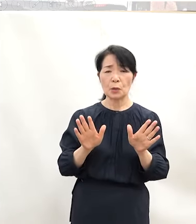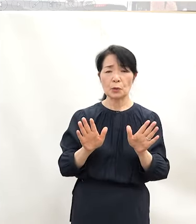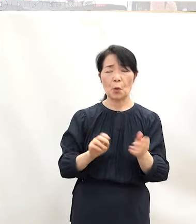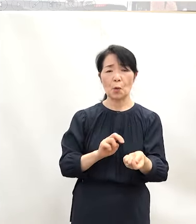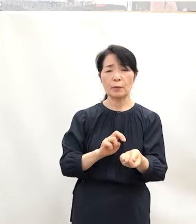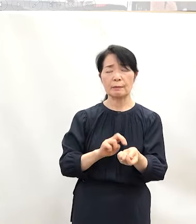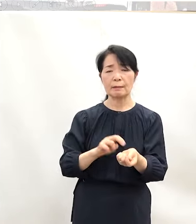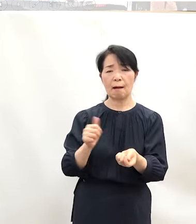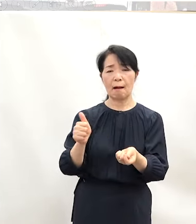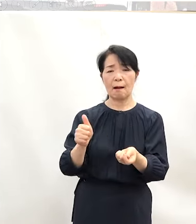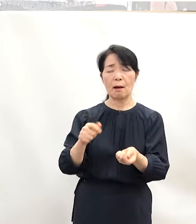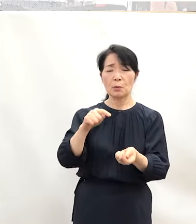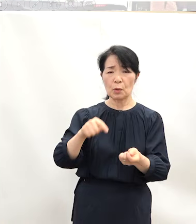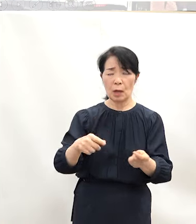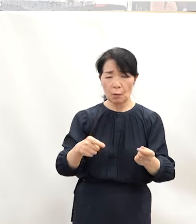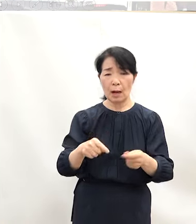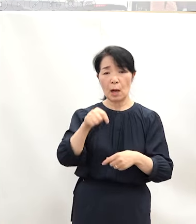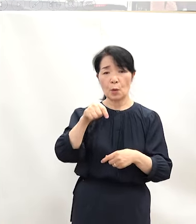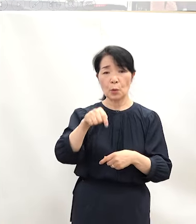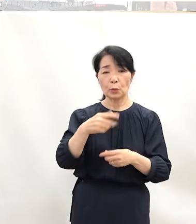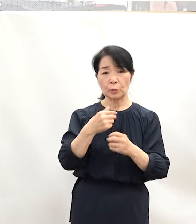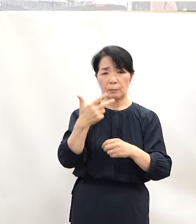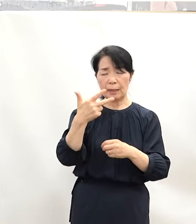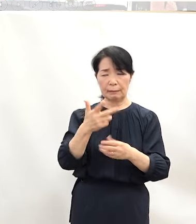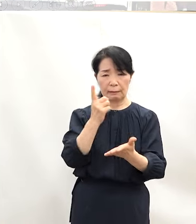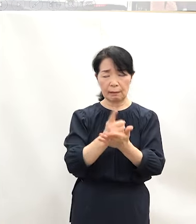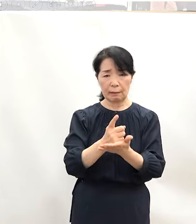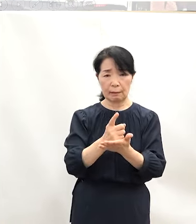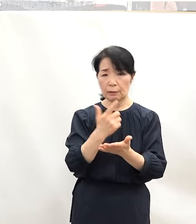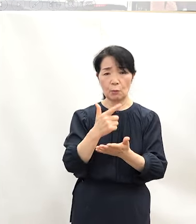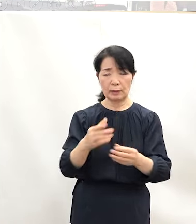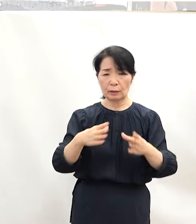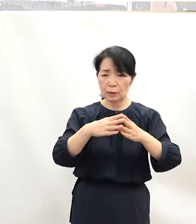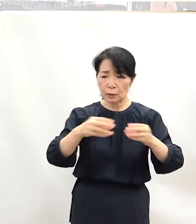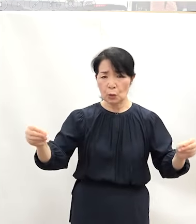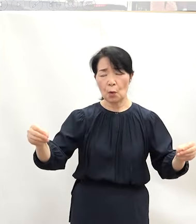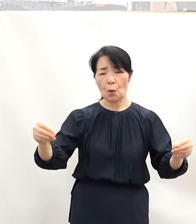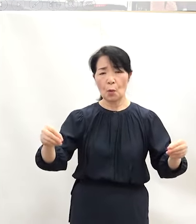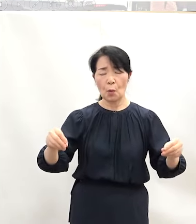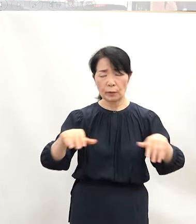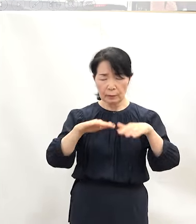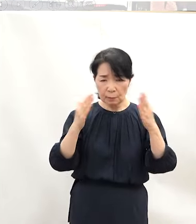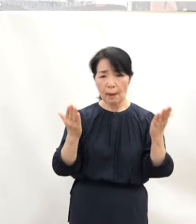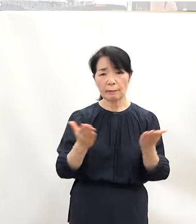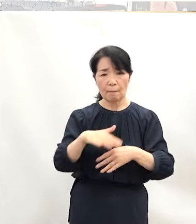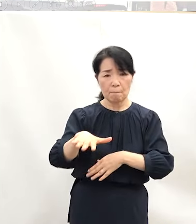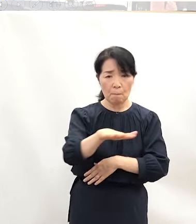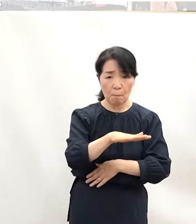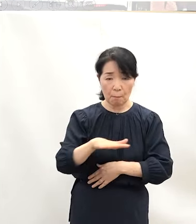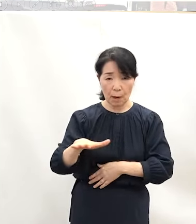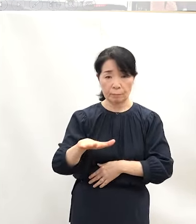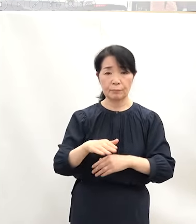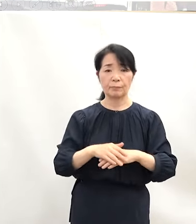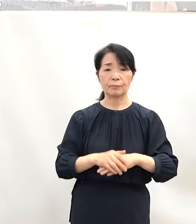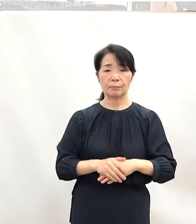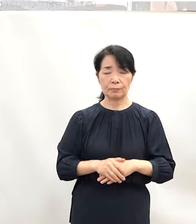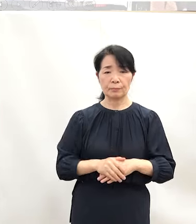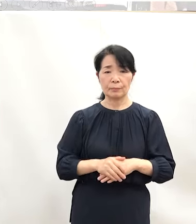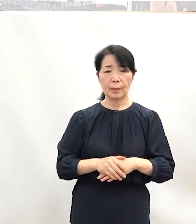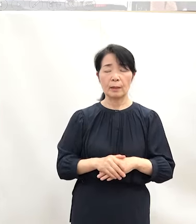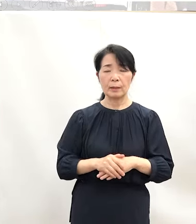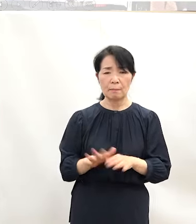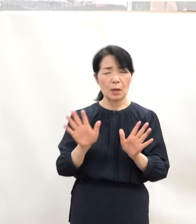で、今の医療界における非常に大きな問題なわけでして、まあ、それは小児科の場合かなり